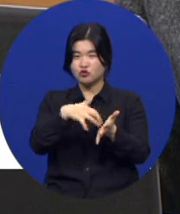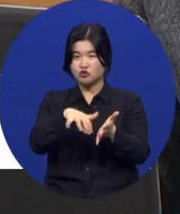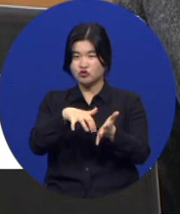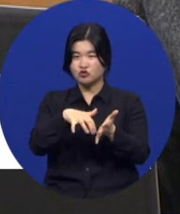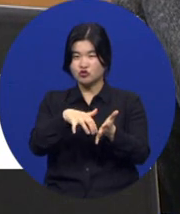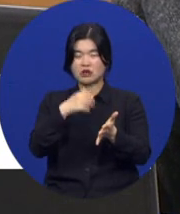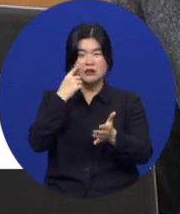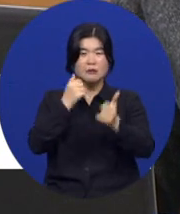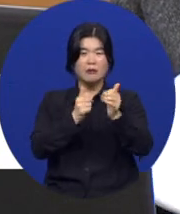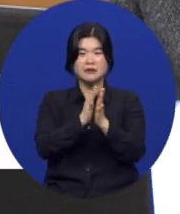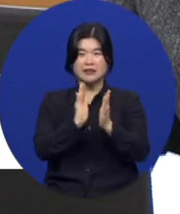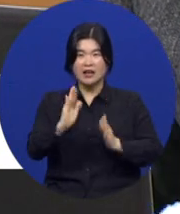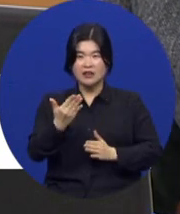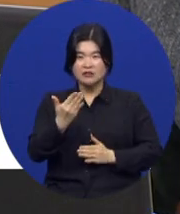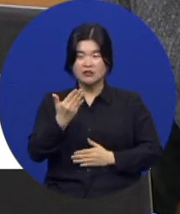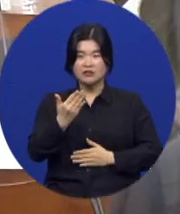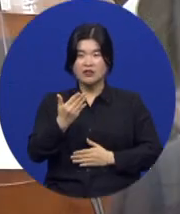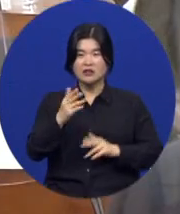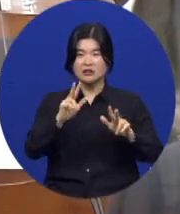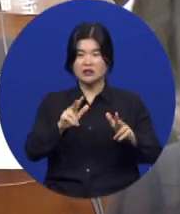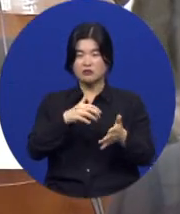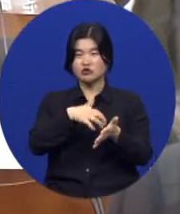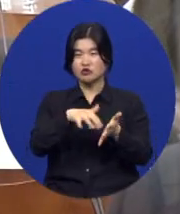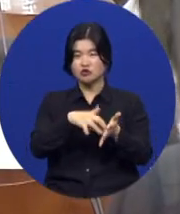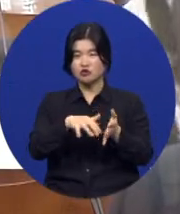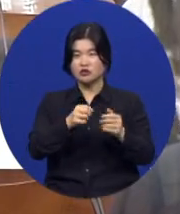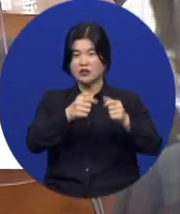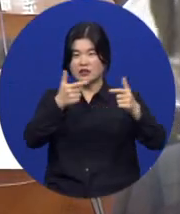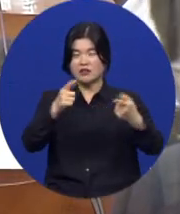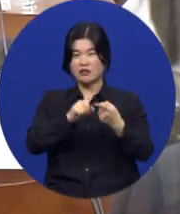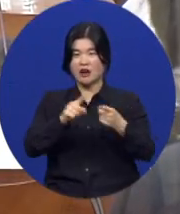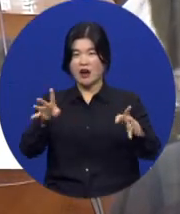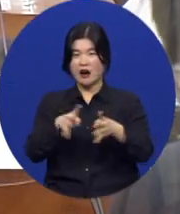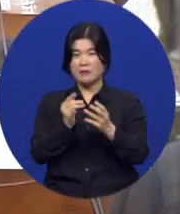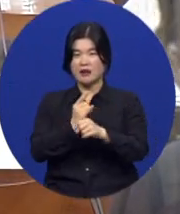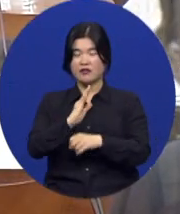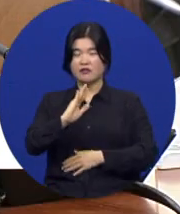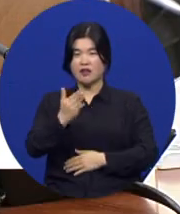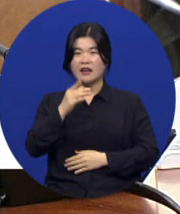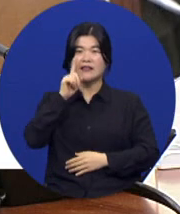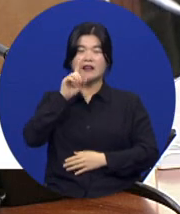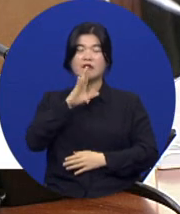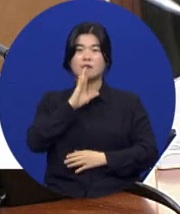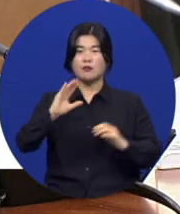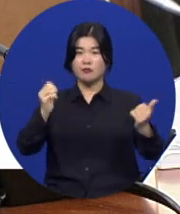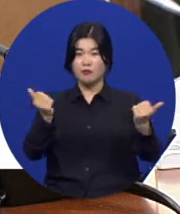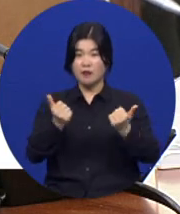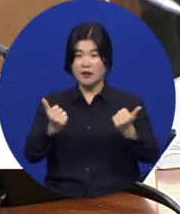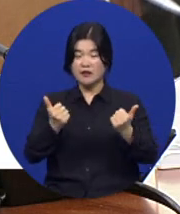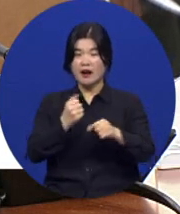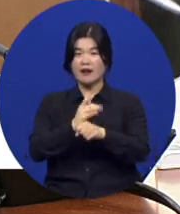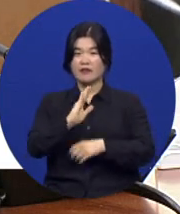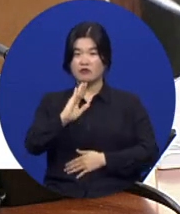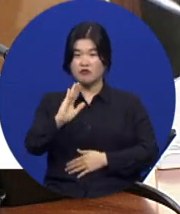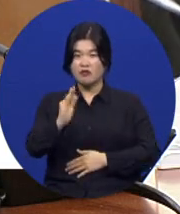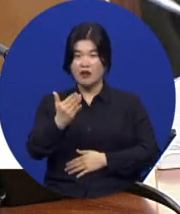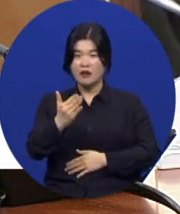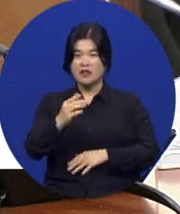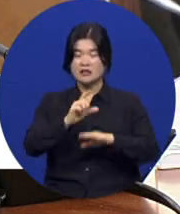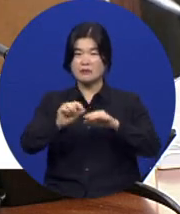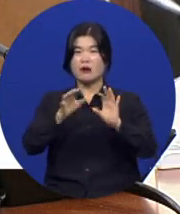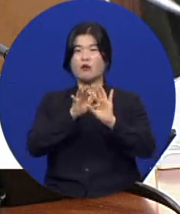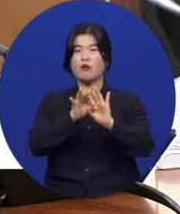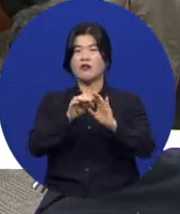시범 도입과 지방의회 의원 정수 증언 등에 합의하면서 내일 국회 본회의를 열고 지방선거 관련